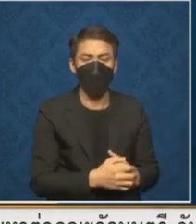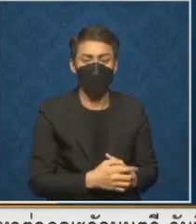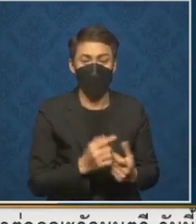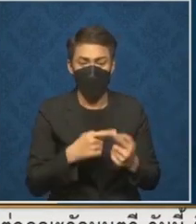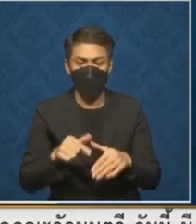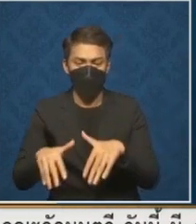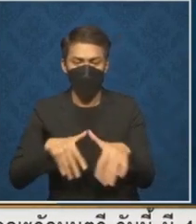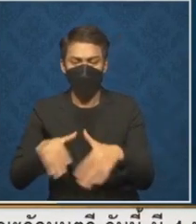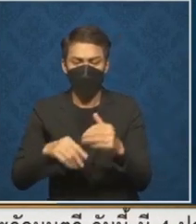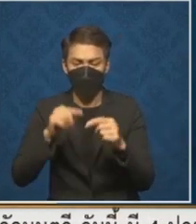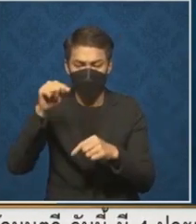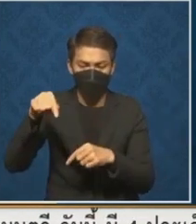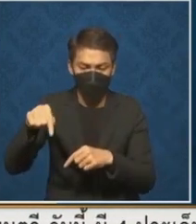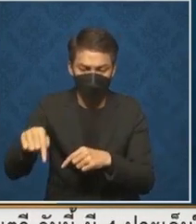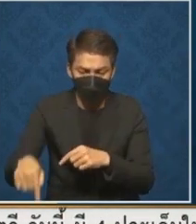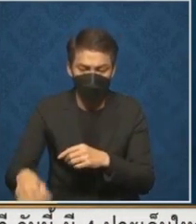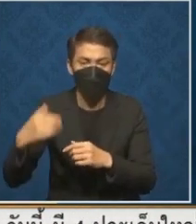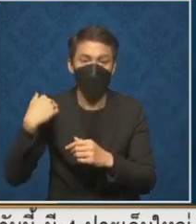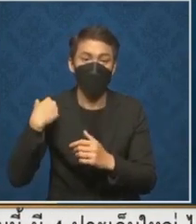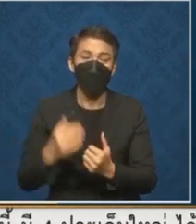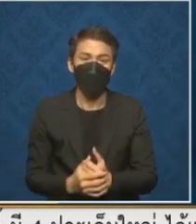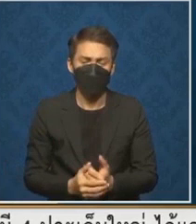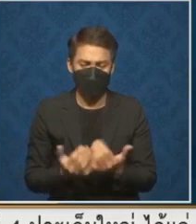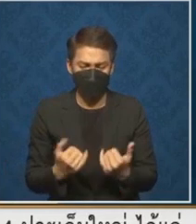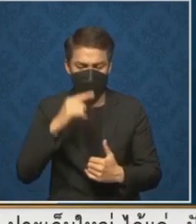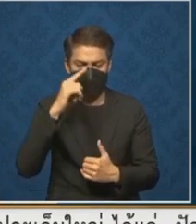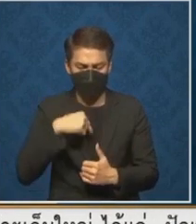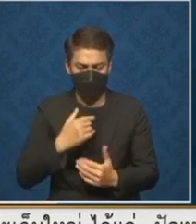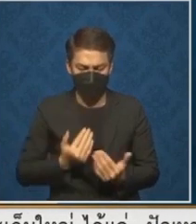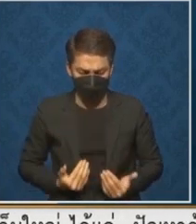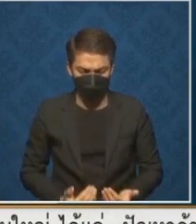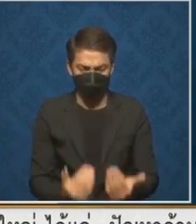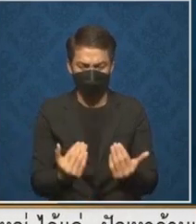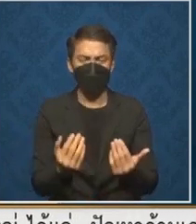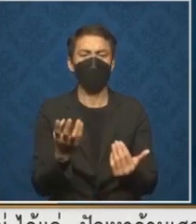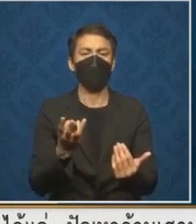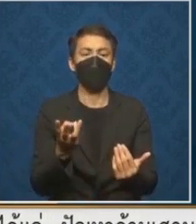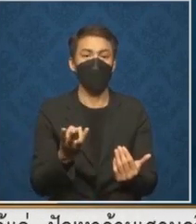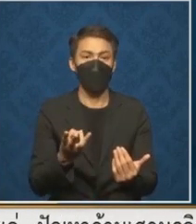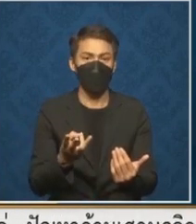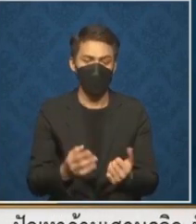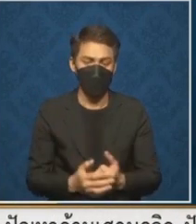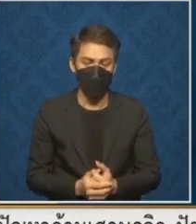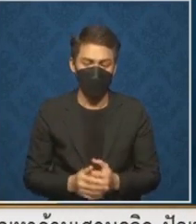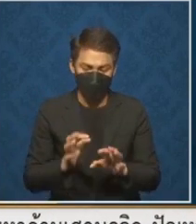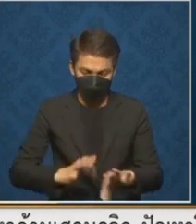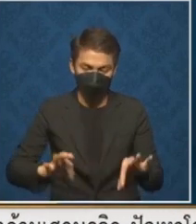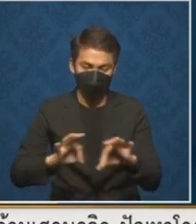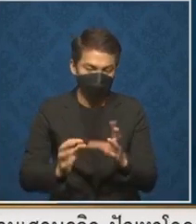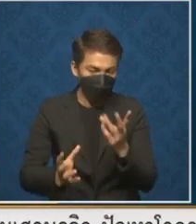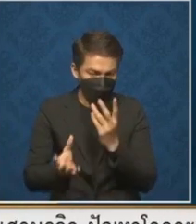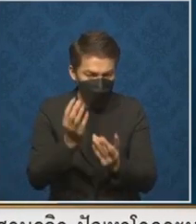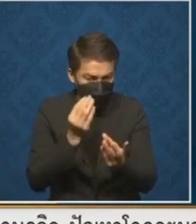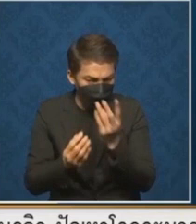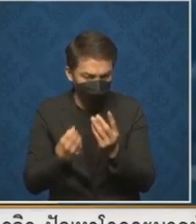ที่สำคญที่สุคือเราเปประเทศที่ประชชนเกิดน้อยเราคดวาการศึกษาจะสรางคน